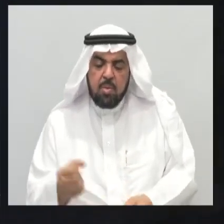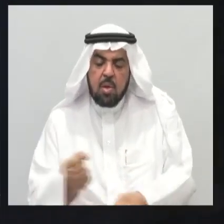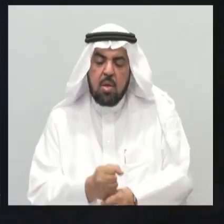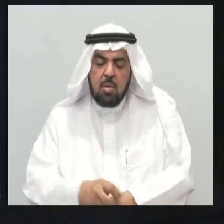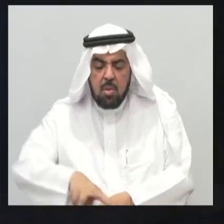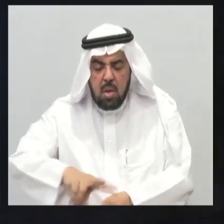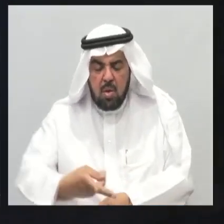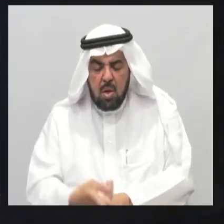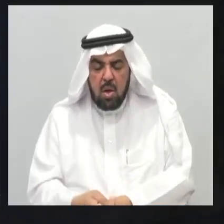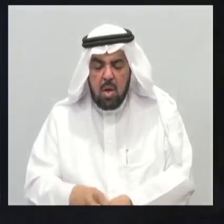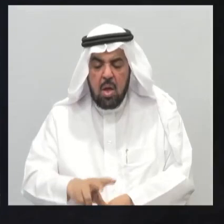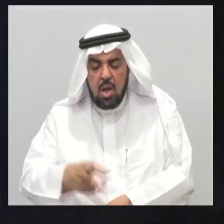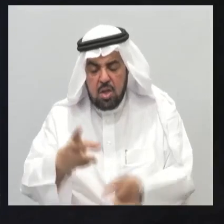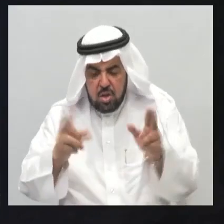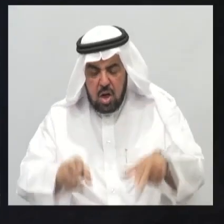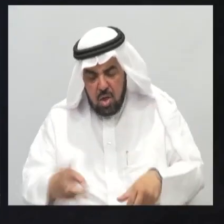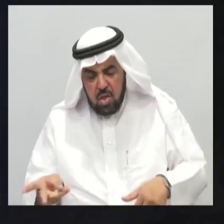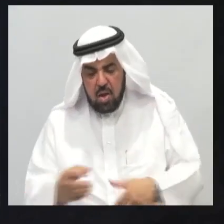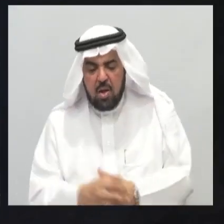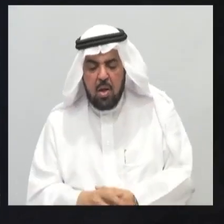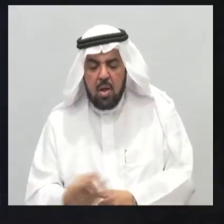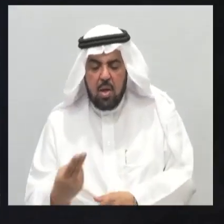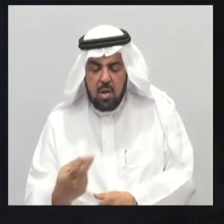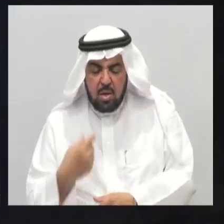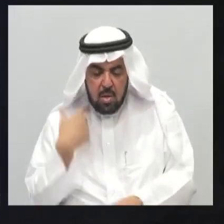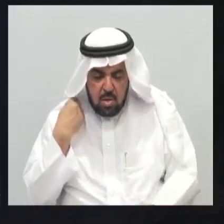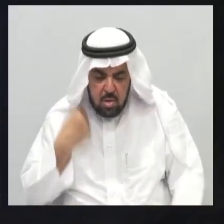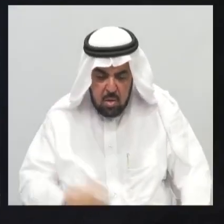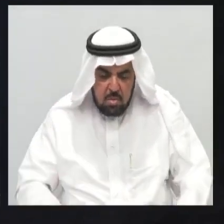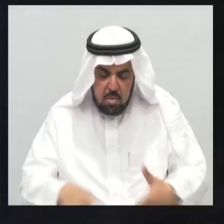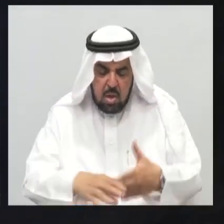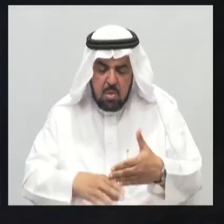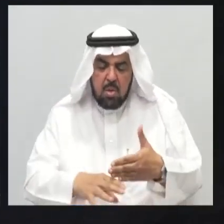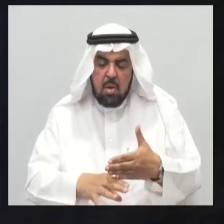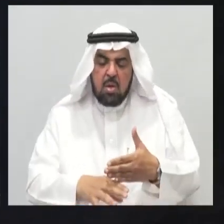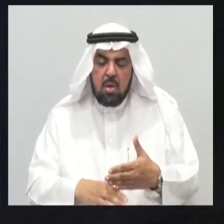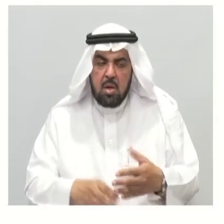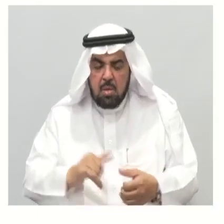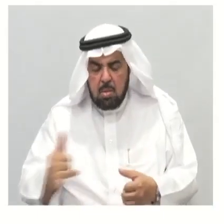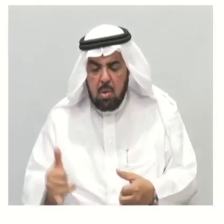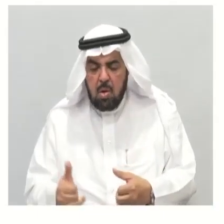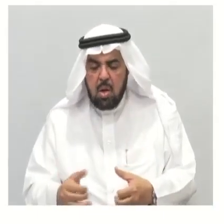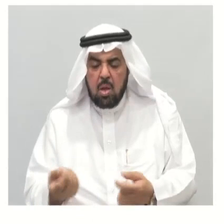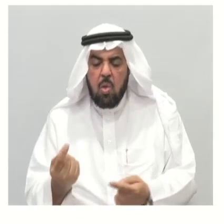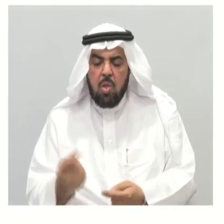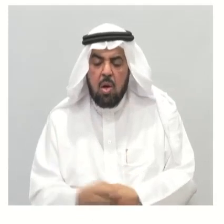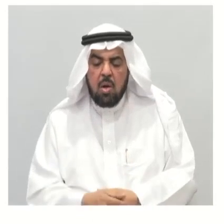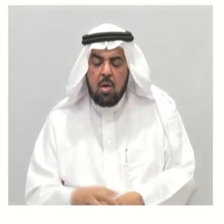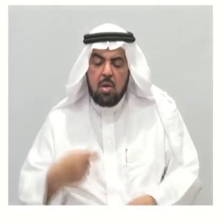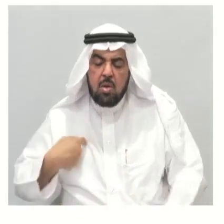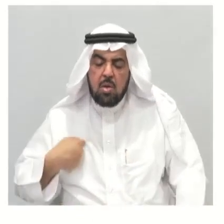بتحويلها فقط إلى شيء آخر. إذن قمت بترتيب المواد أو قمت بترتيب الذرات، هذا